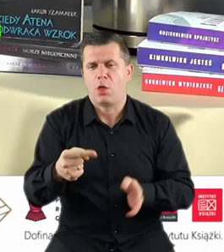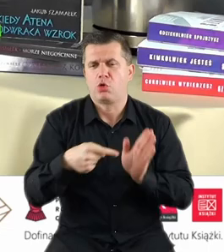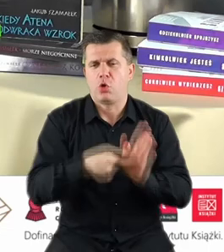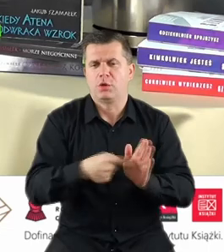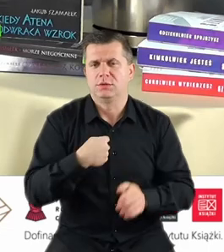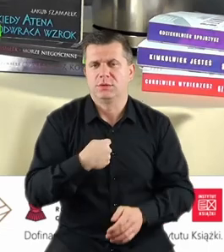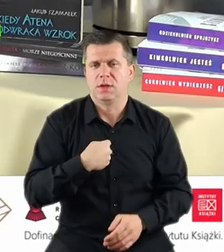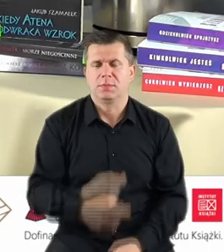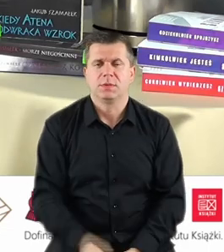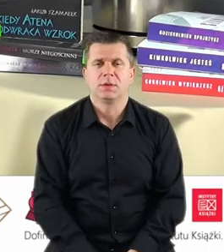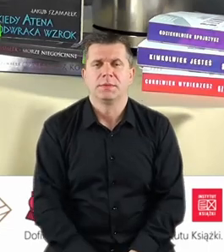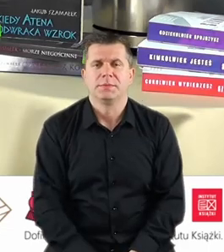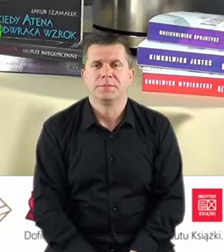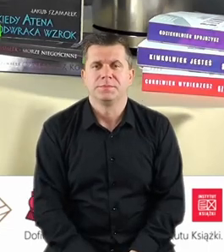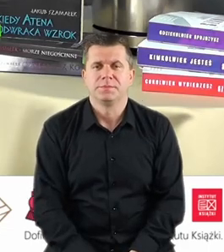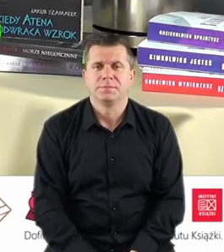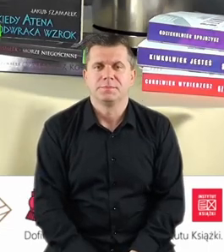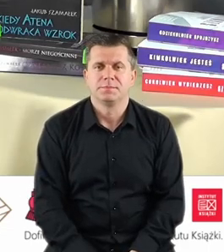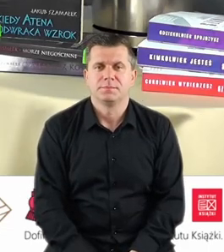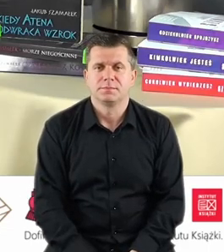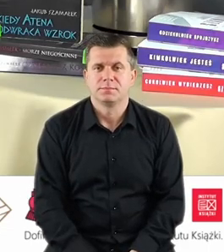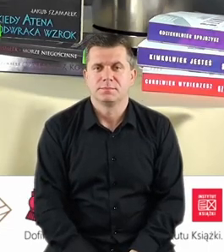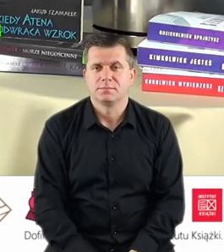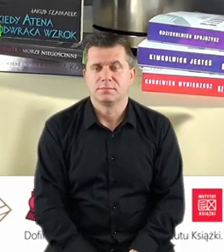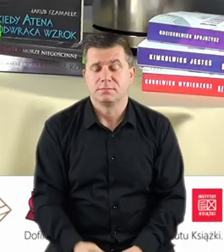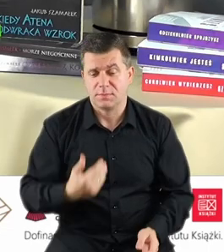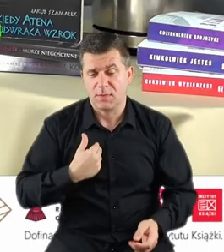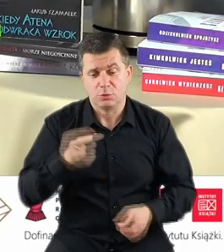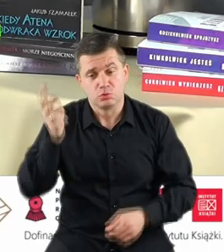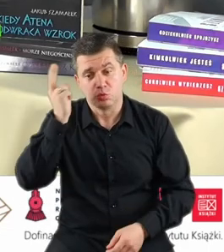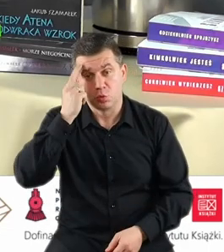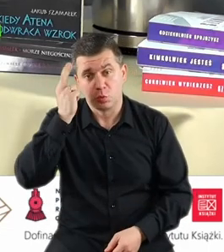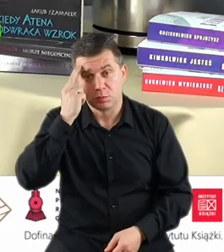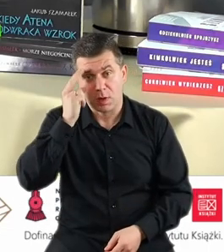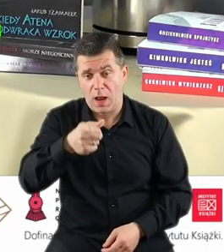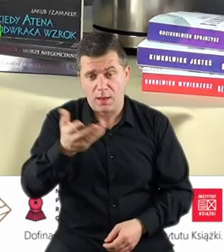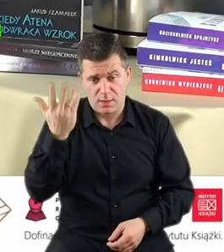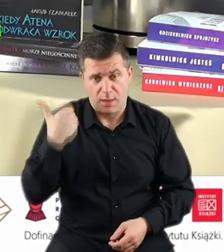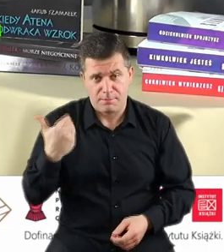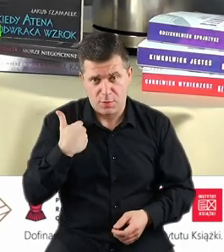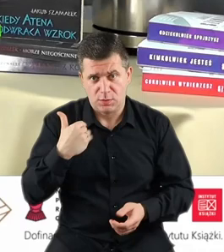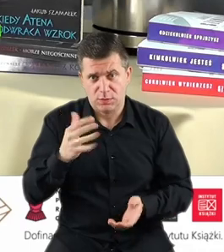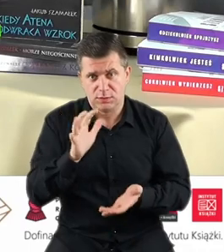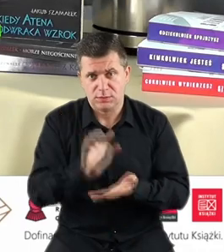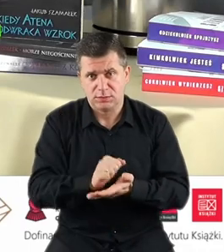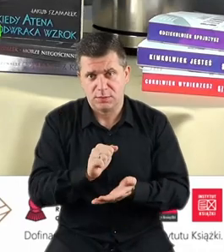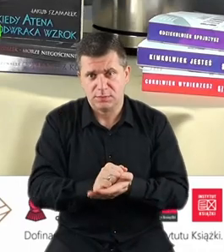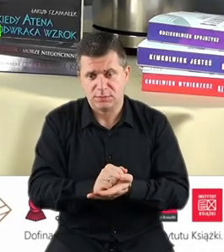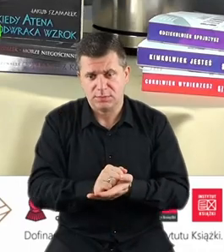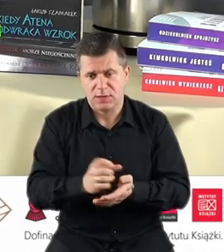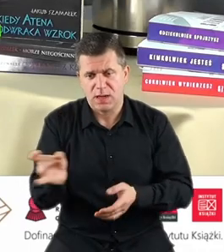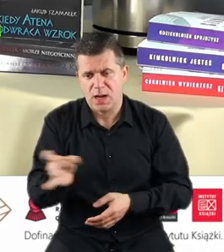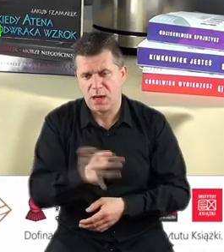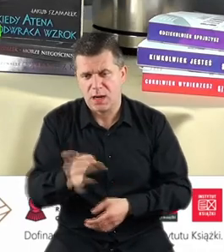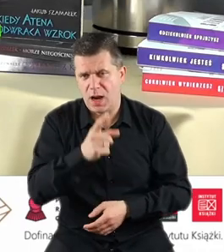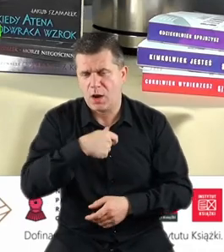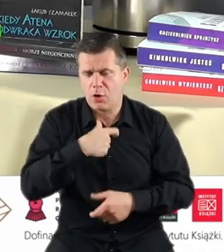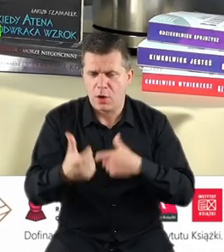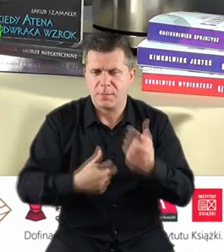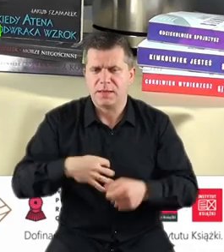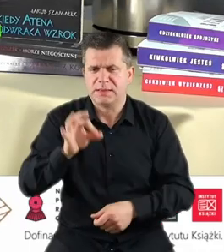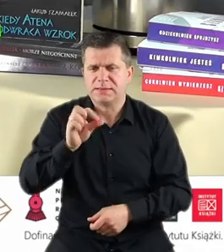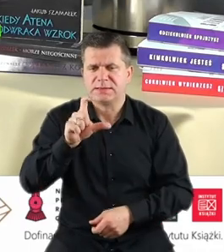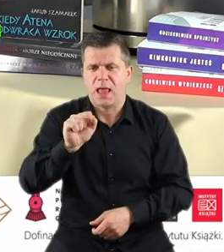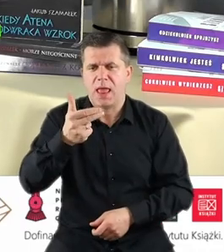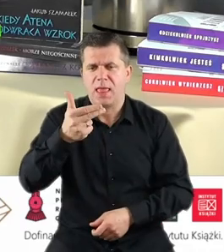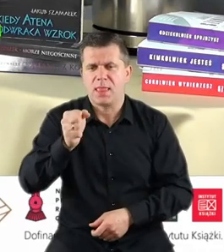mnie. Natomiast jakby zdałem sobie sprawę w którymś momencie, że no, ale to... zajmował się pan grami. Tak, zajmowałem się tylko grami, ale pracowałem jako scenarzysta i